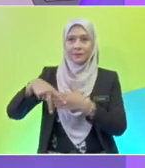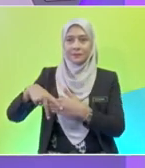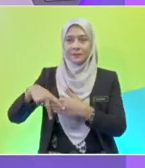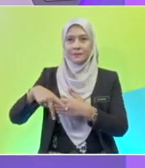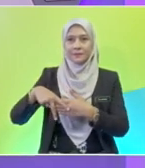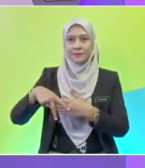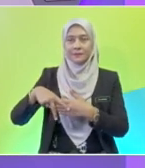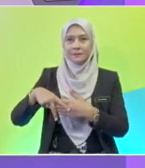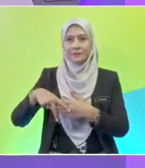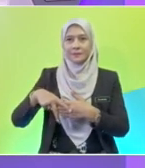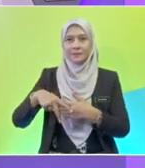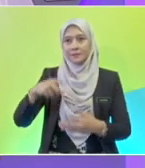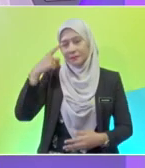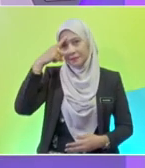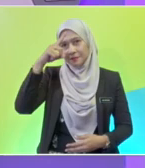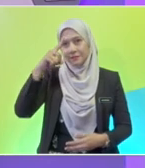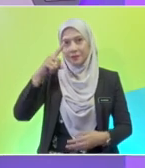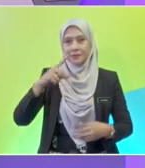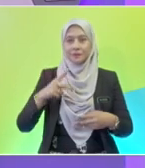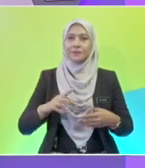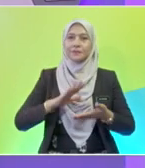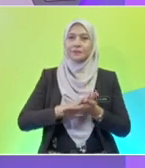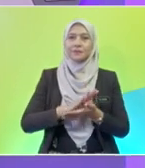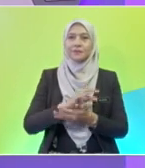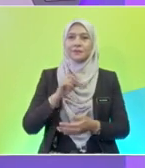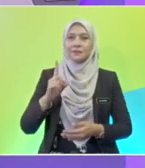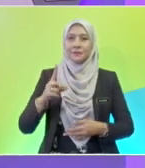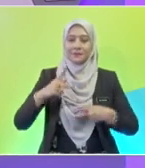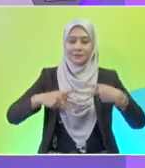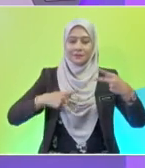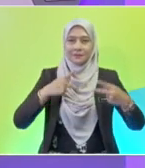Pagi kertas kimia kertas 1 yang pertama